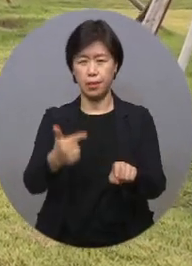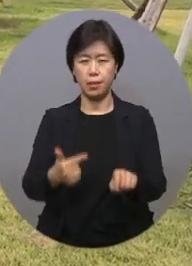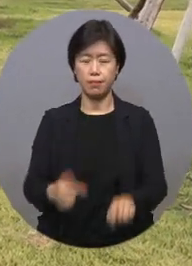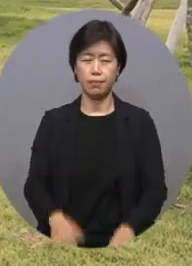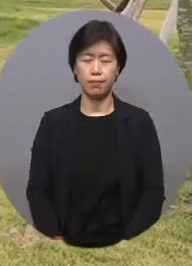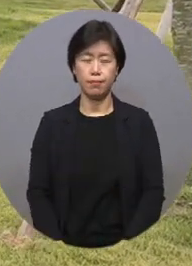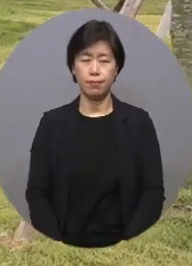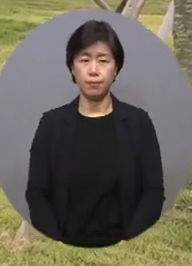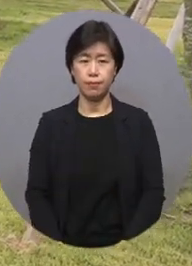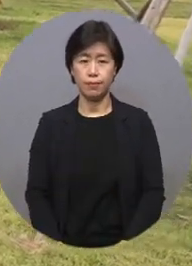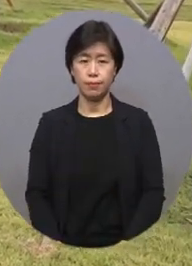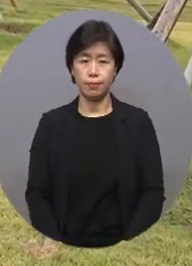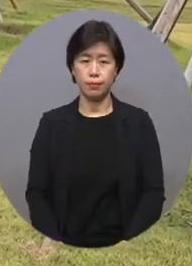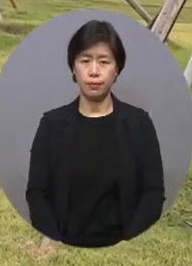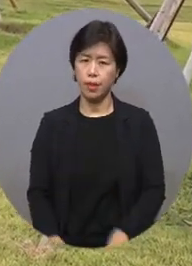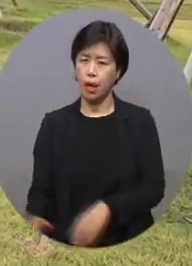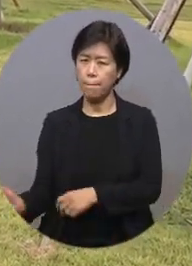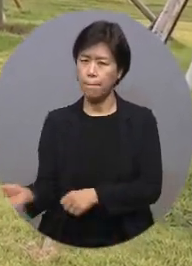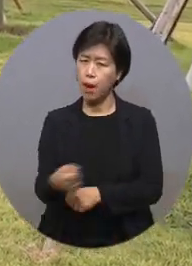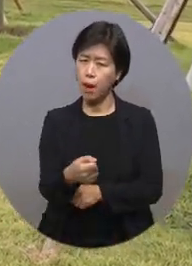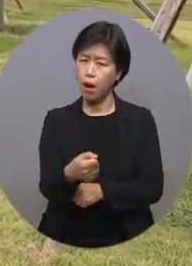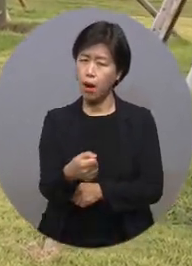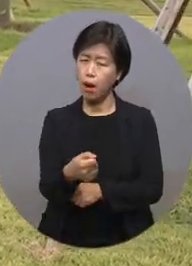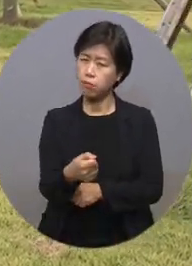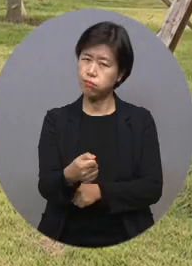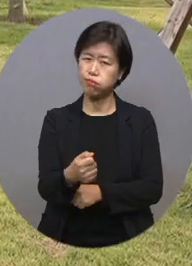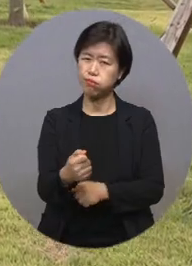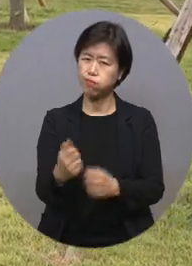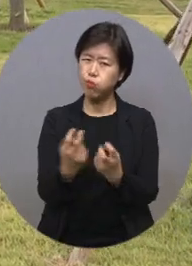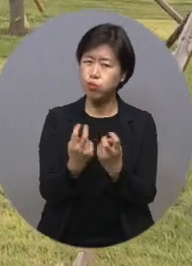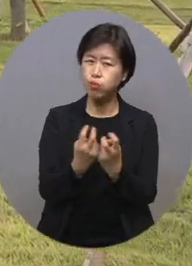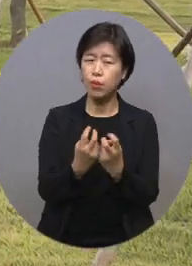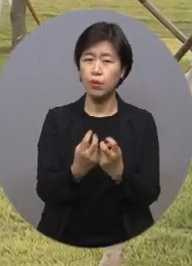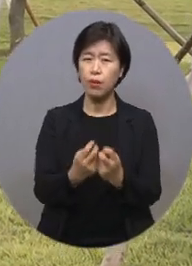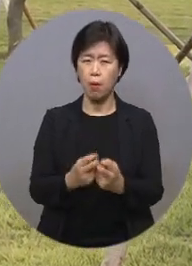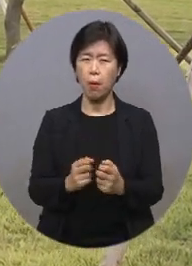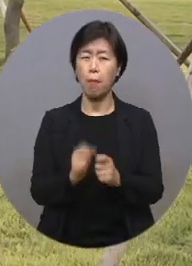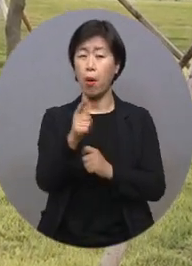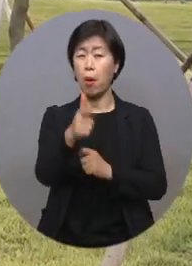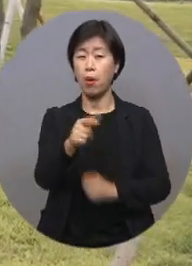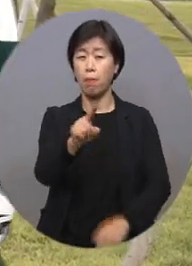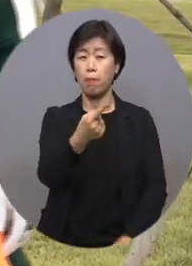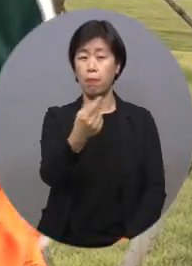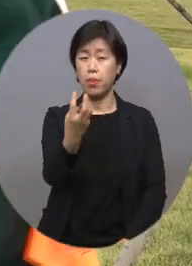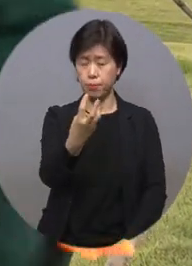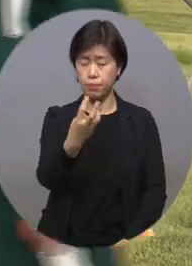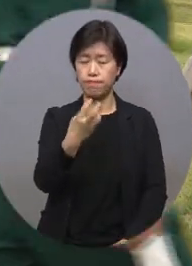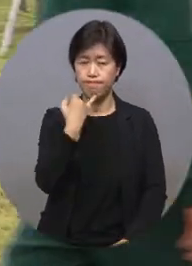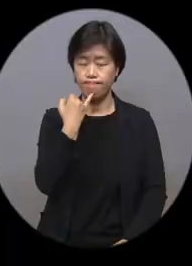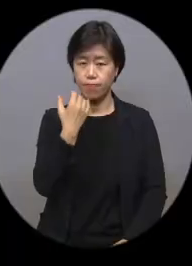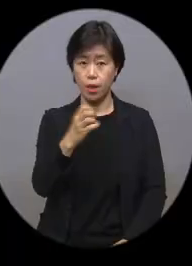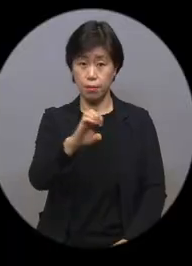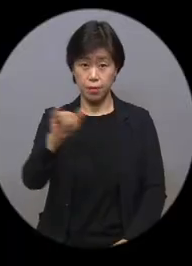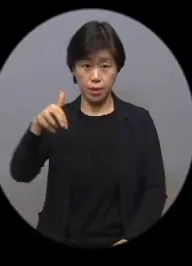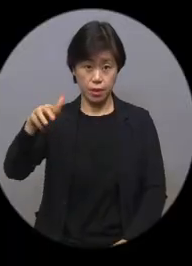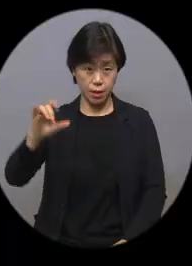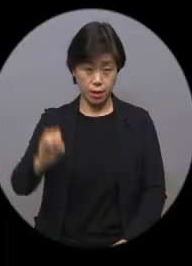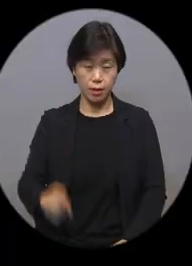그렇다고 피칭을 칠 수는 없잖아. 130. 130만 쳐요, 130. 그럼 피칭? 아, 피칭, 피칭.